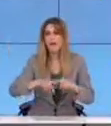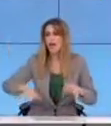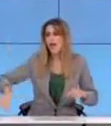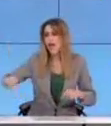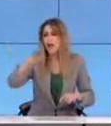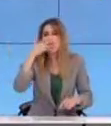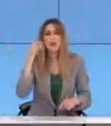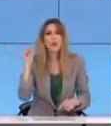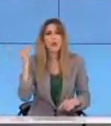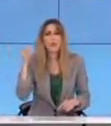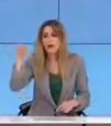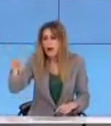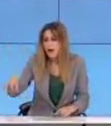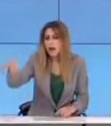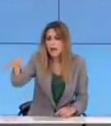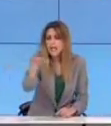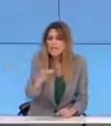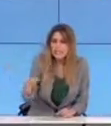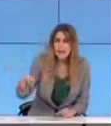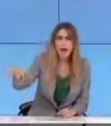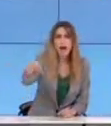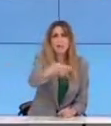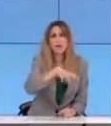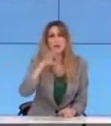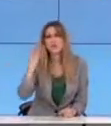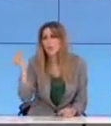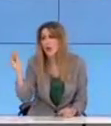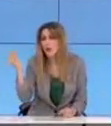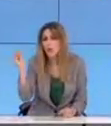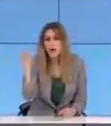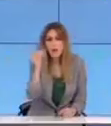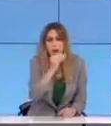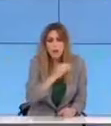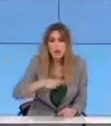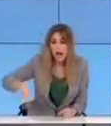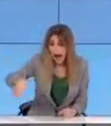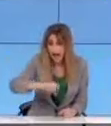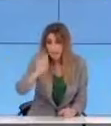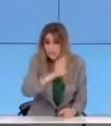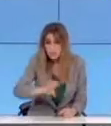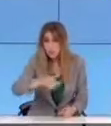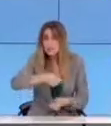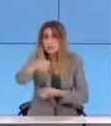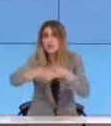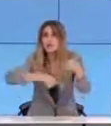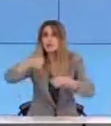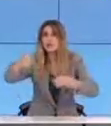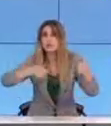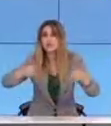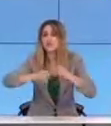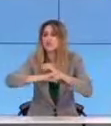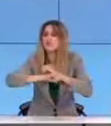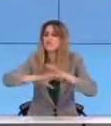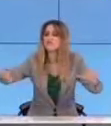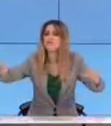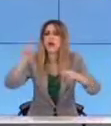οι άνθρωποι έγιναν η καλύτερη πομπή των θετικών μηνυμάτων που αξίζει η Ελλάδα, των θετικών